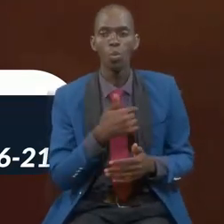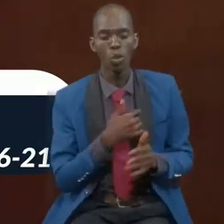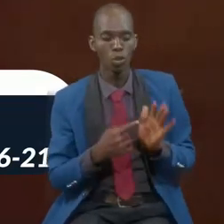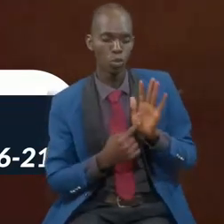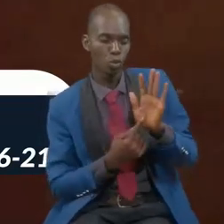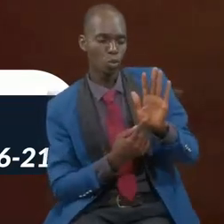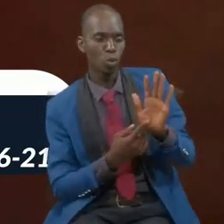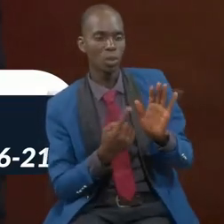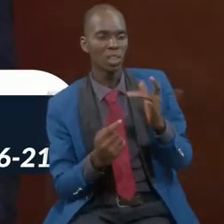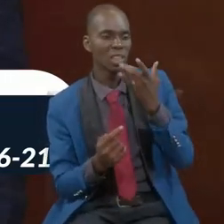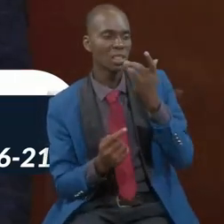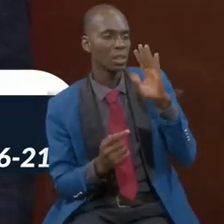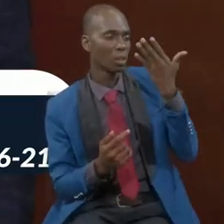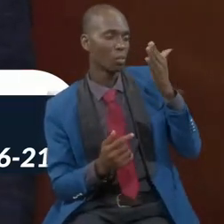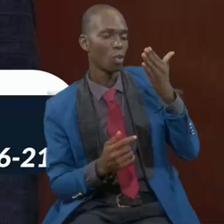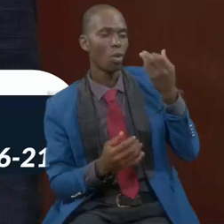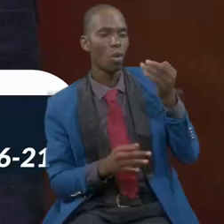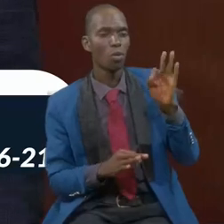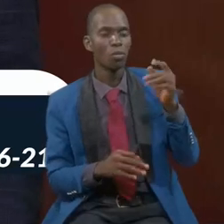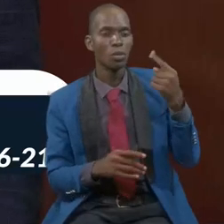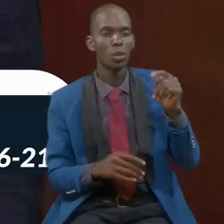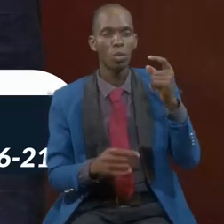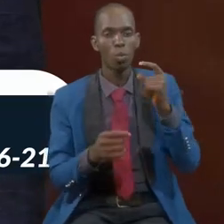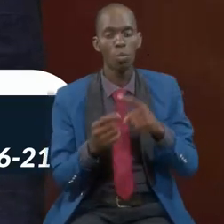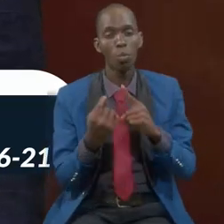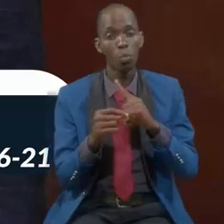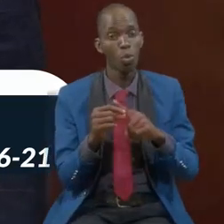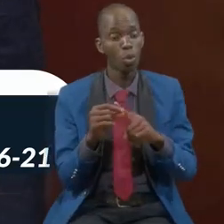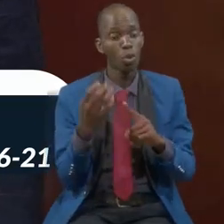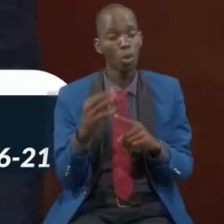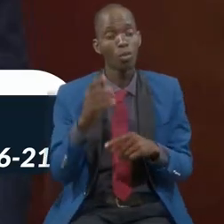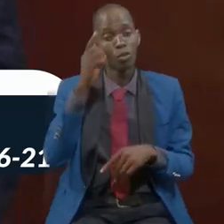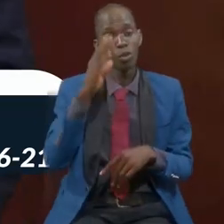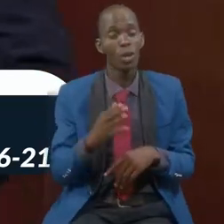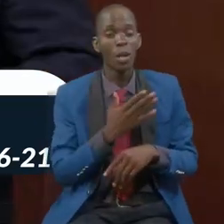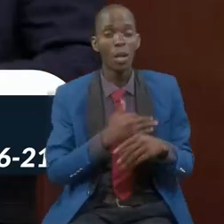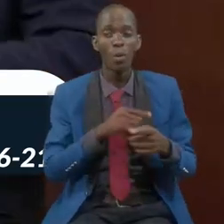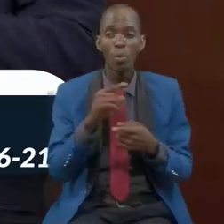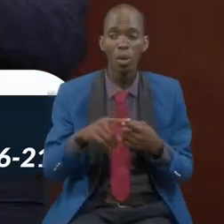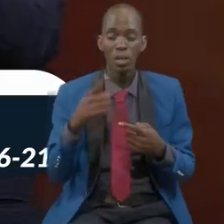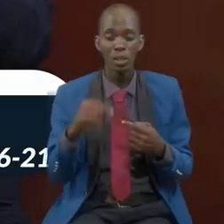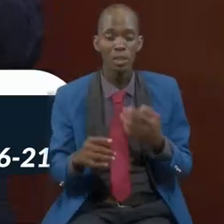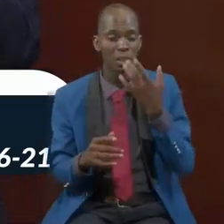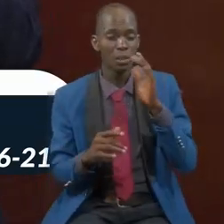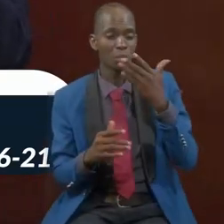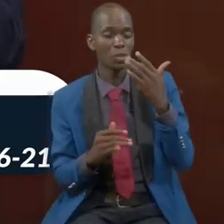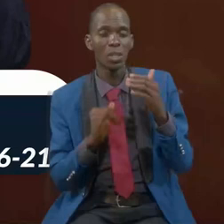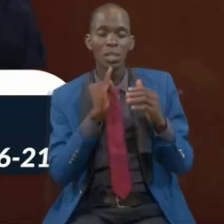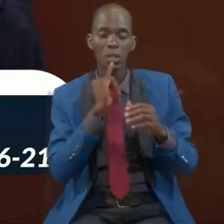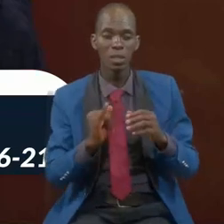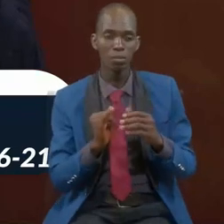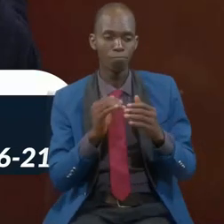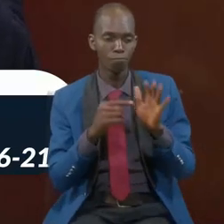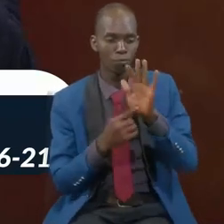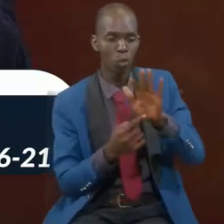Toutes les fois qu'on vient à l'étude biblique, nous montrons le miroir de la parole de Dieu. Lorsque le miroir se